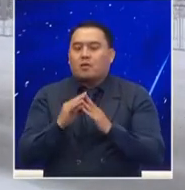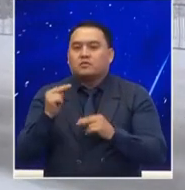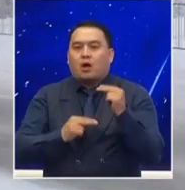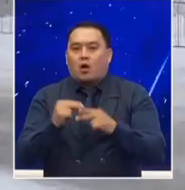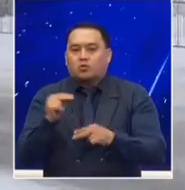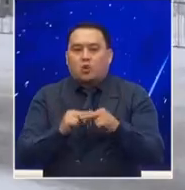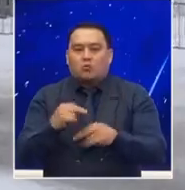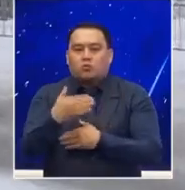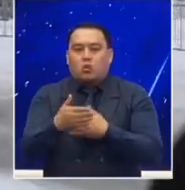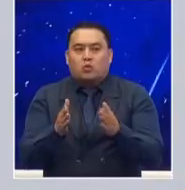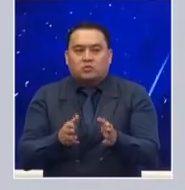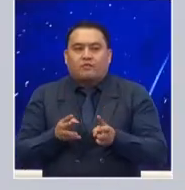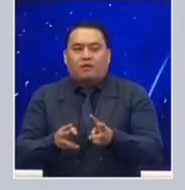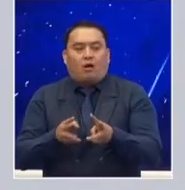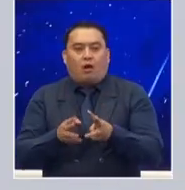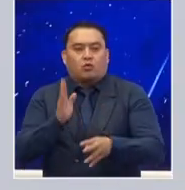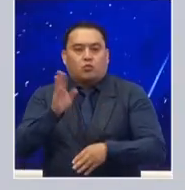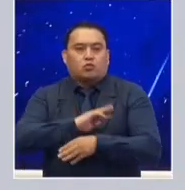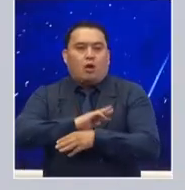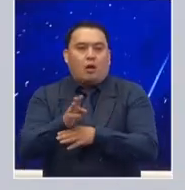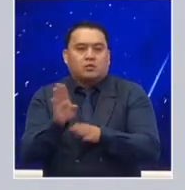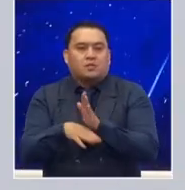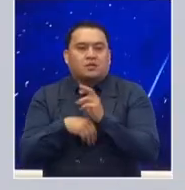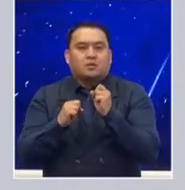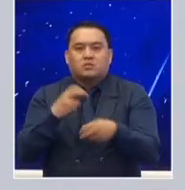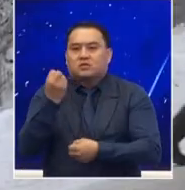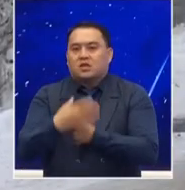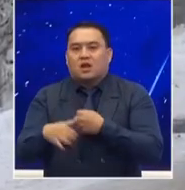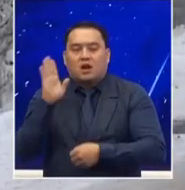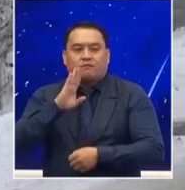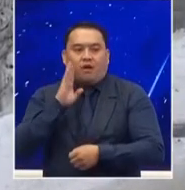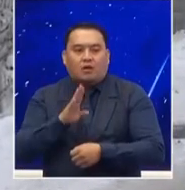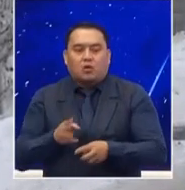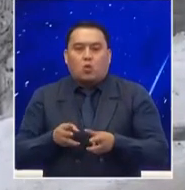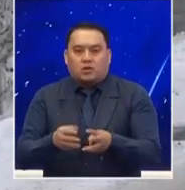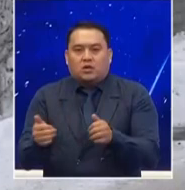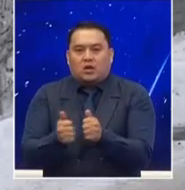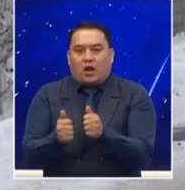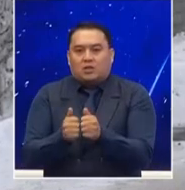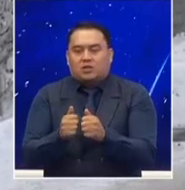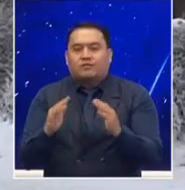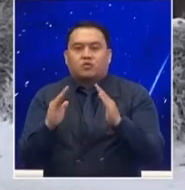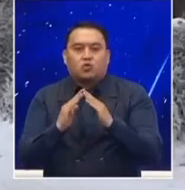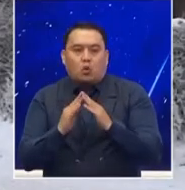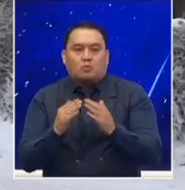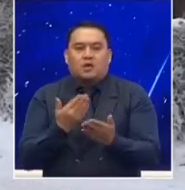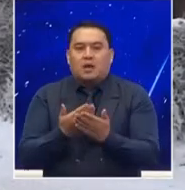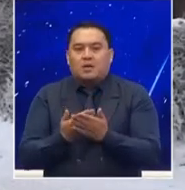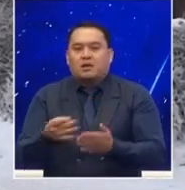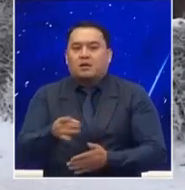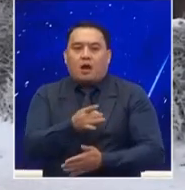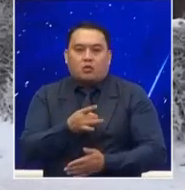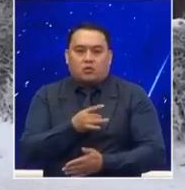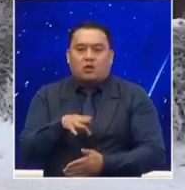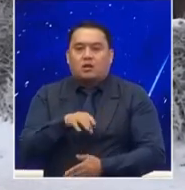строительства блочно-модульной котельной, которая обеспечит безопасным централизованным отоплением окружающий жилой массив, по примеру микрорайонов